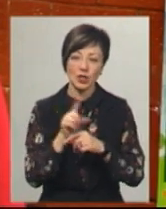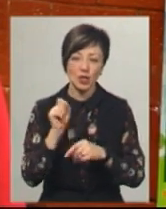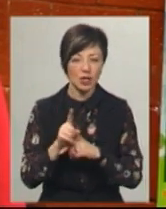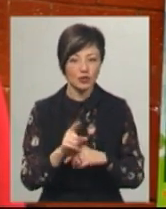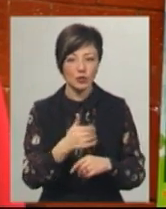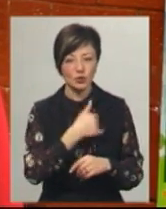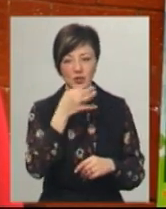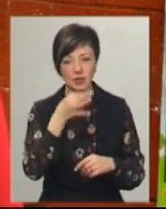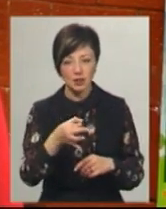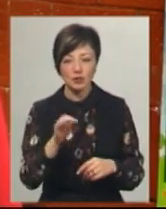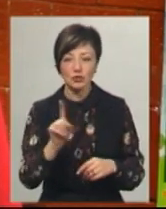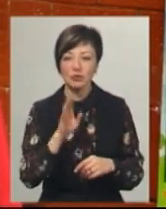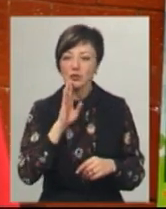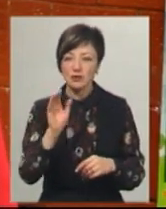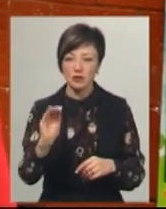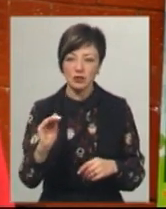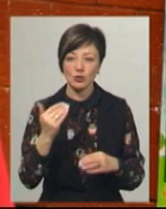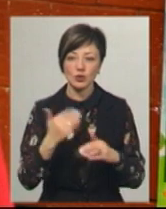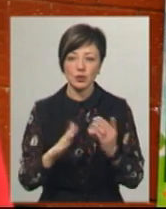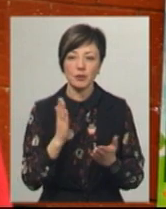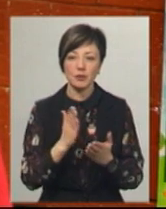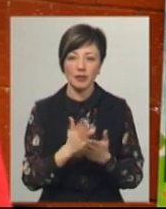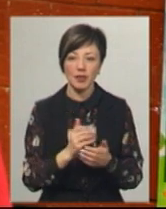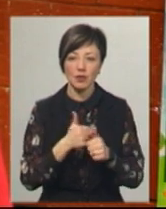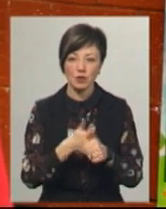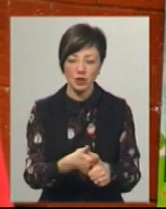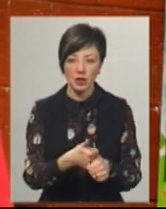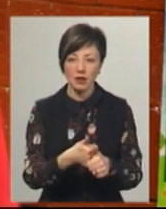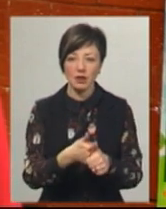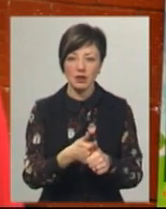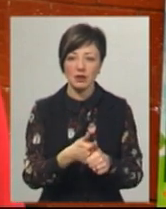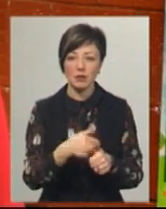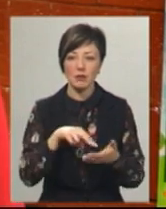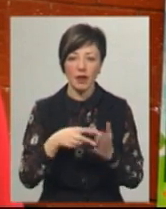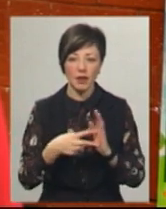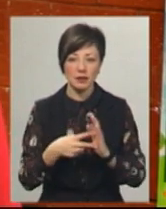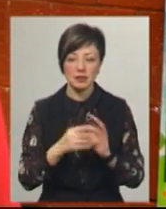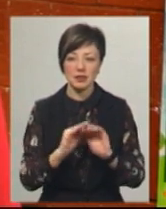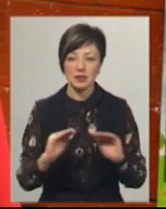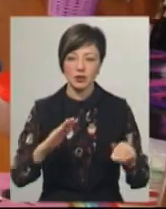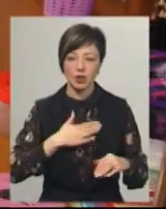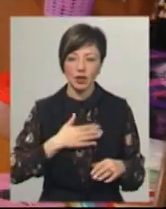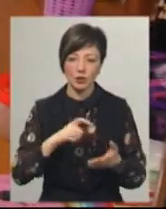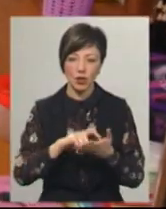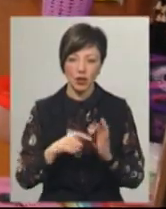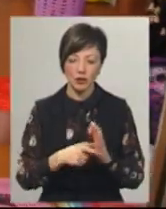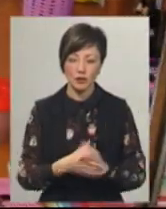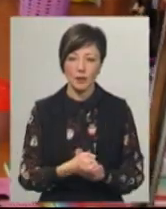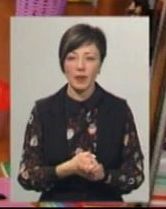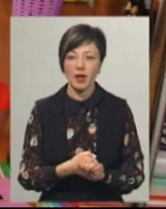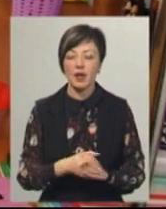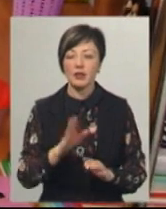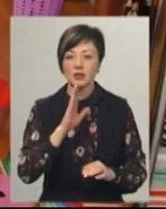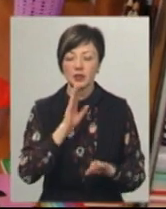вам сказати, що вона вже майже наздогнала ось план діток нашого класу. Ангеліна